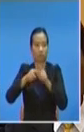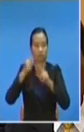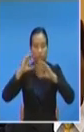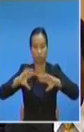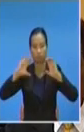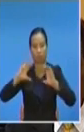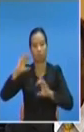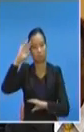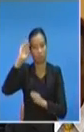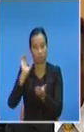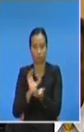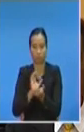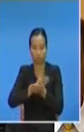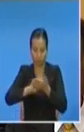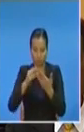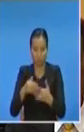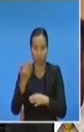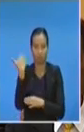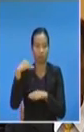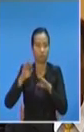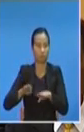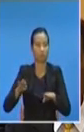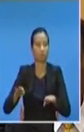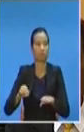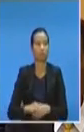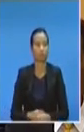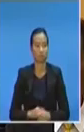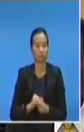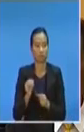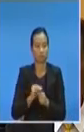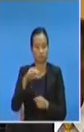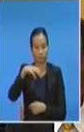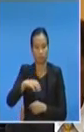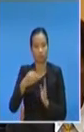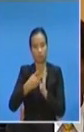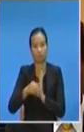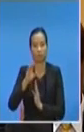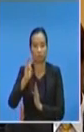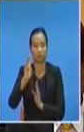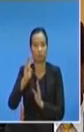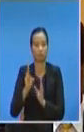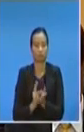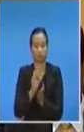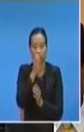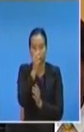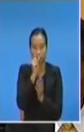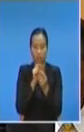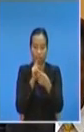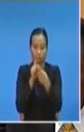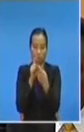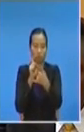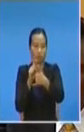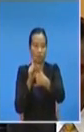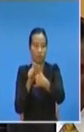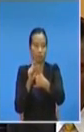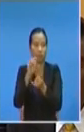น้องๆข้าราชการตำรวจมาแล้วไม่ว่าจะตั้งสมัยเป็นผู้บัญชาการตำรวจภูธรภาค7ผู้การสอบสวนกลางนะครับแต่ก็ขอเรียนยืนยัน